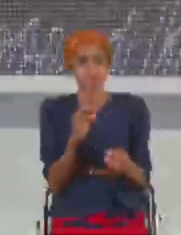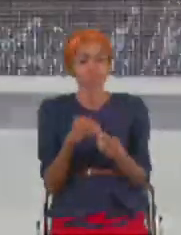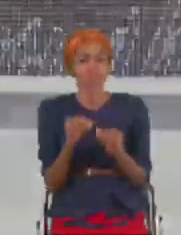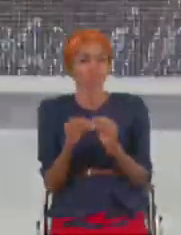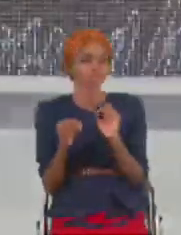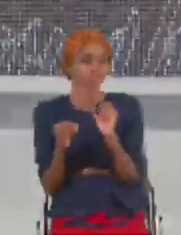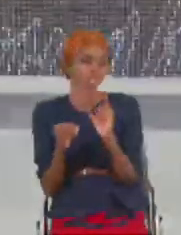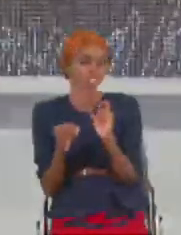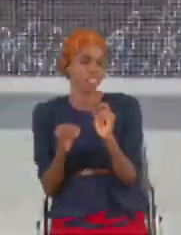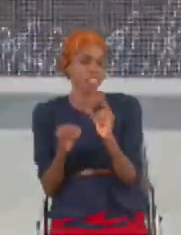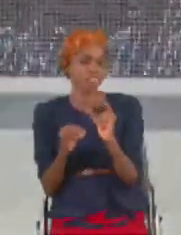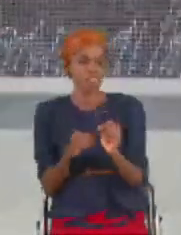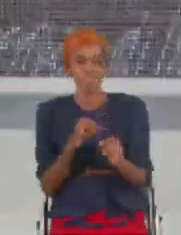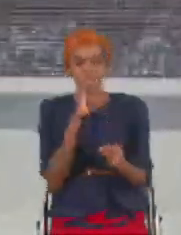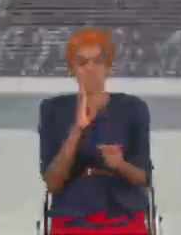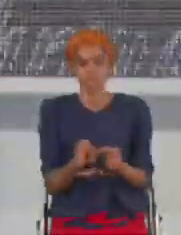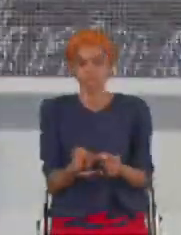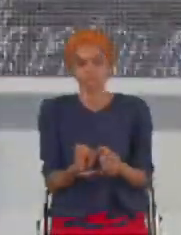en